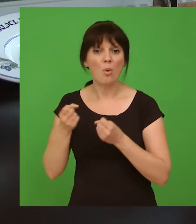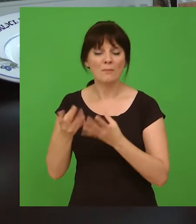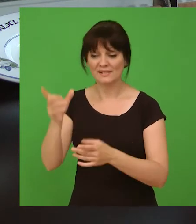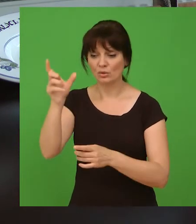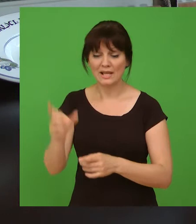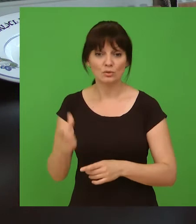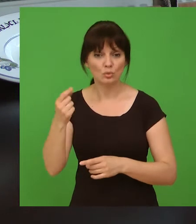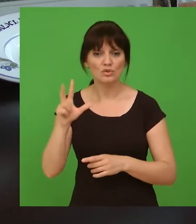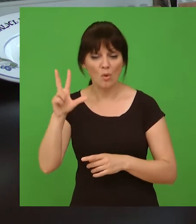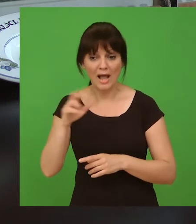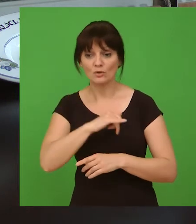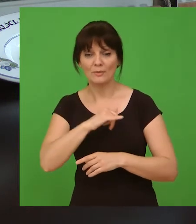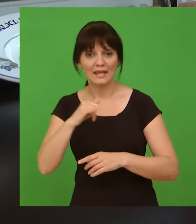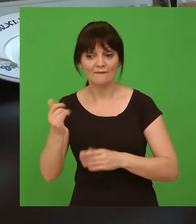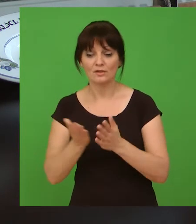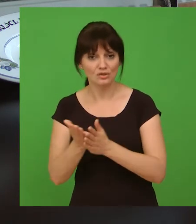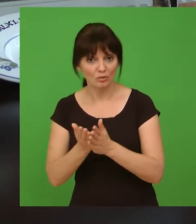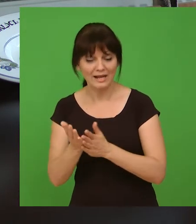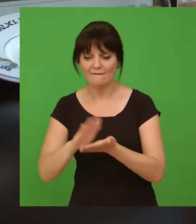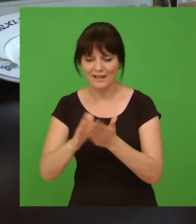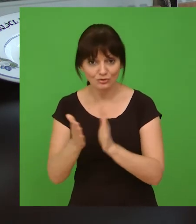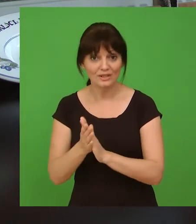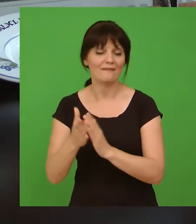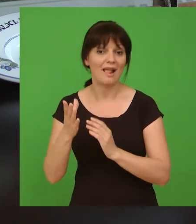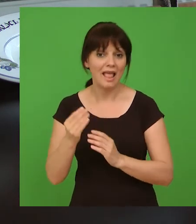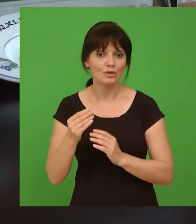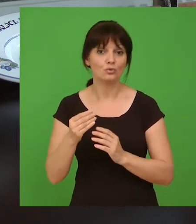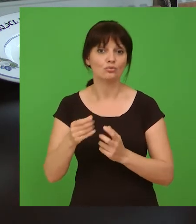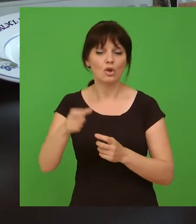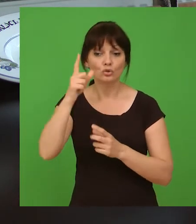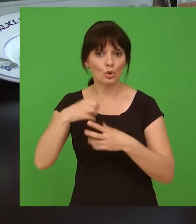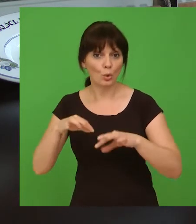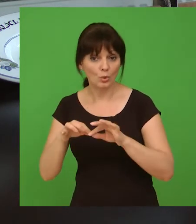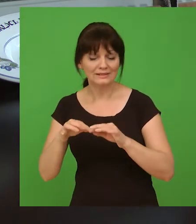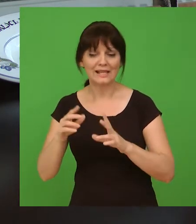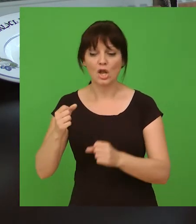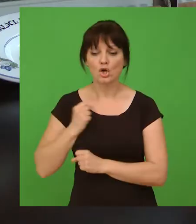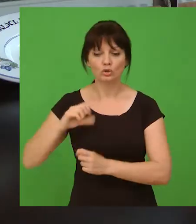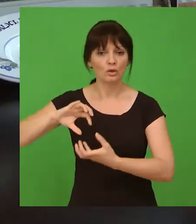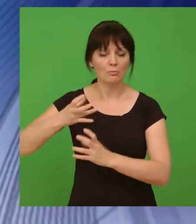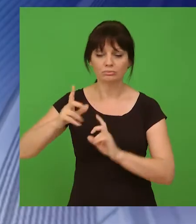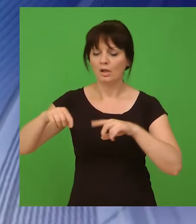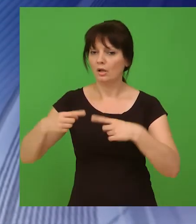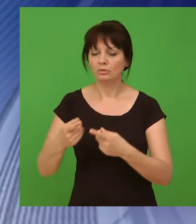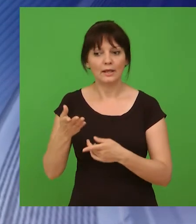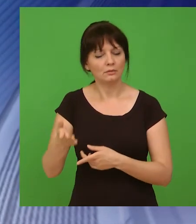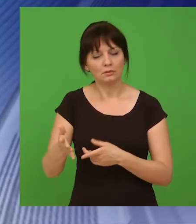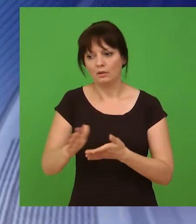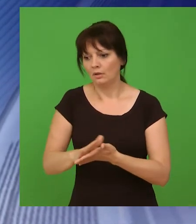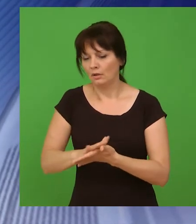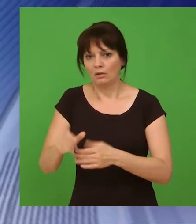szolgált a feleségével, Norinnal Törökországban, és hát a katonai puccs nem tett jót nekik se, idézőjelben.